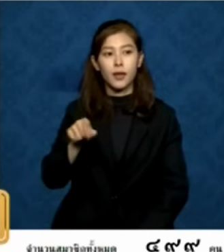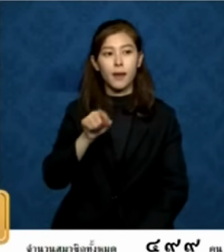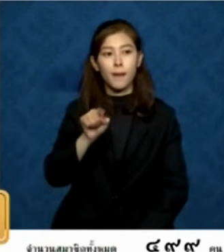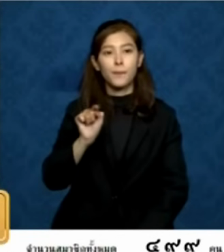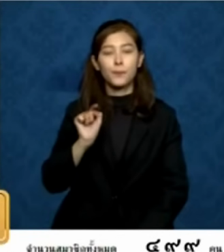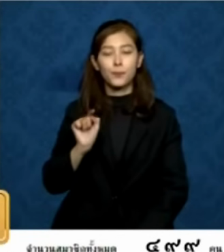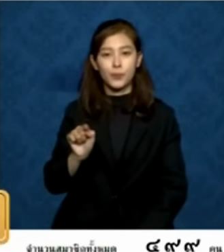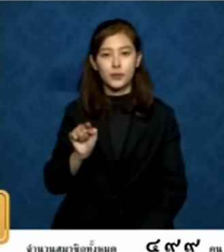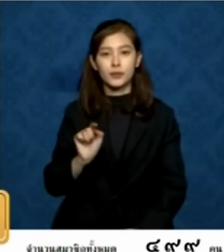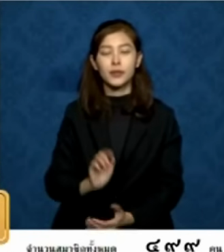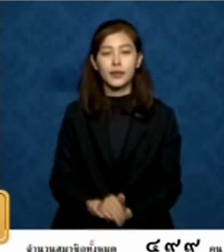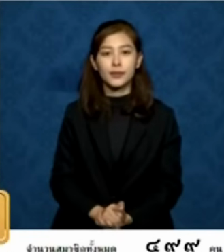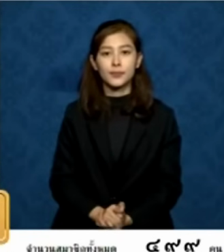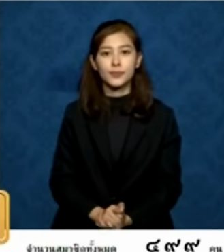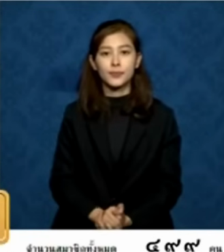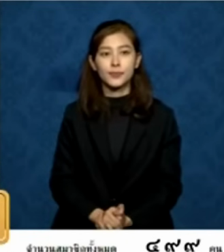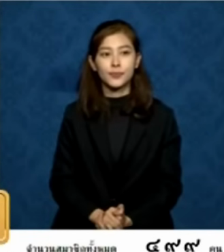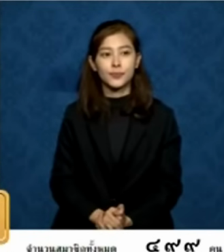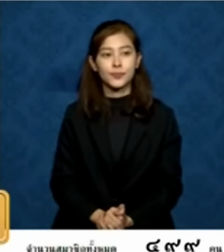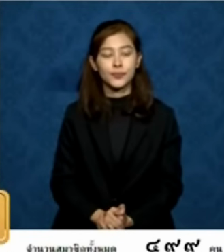17.4 ของวงเงินงบประมาณ